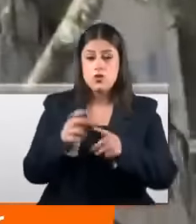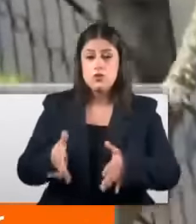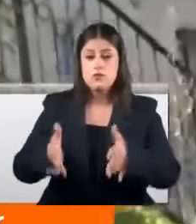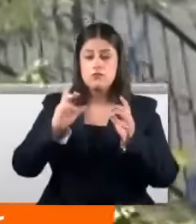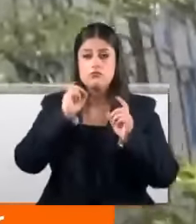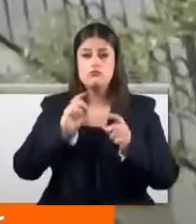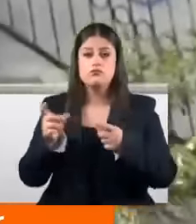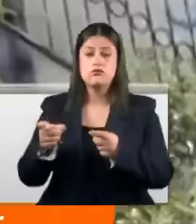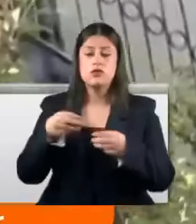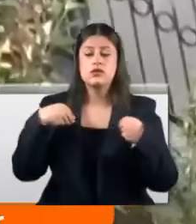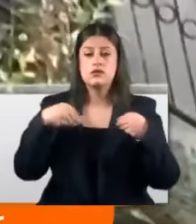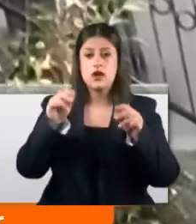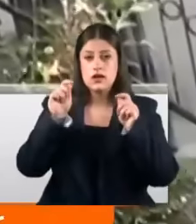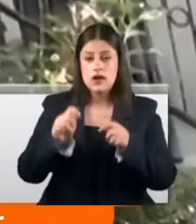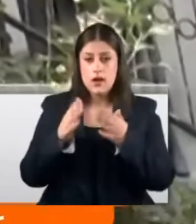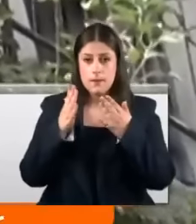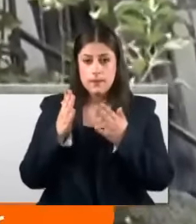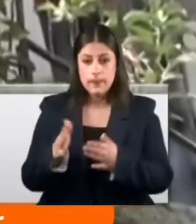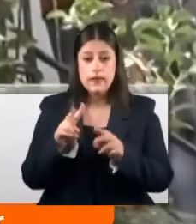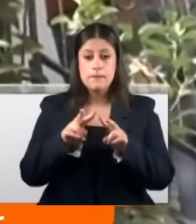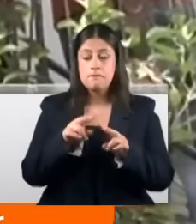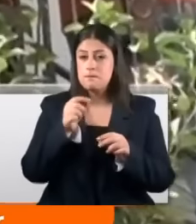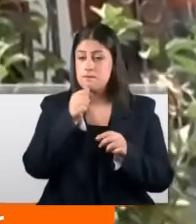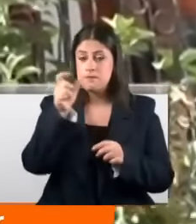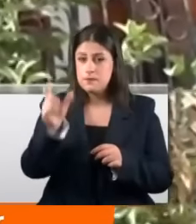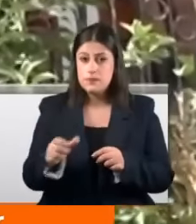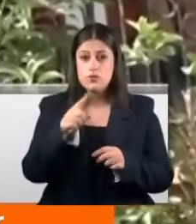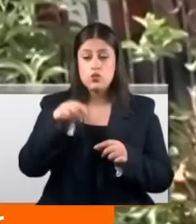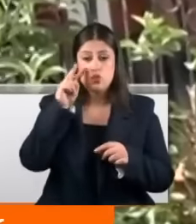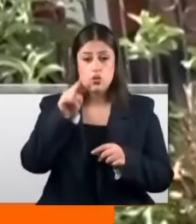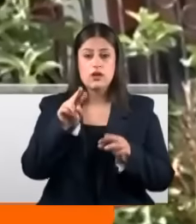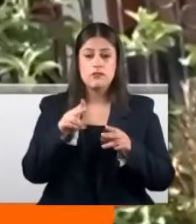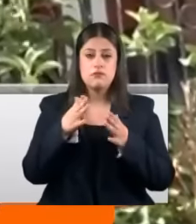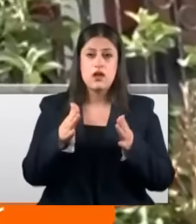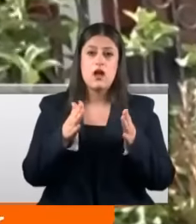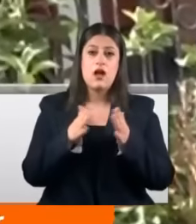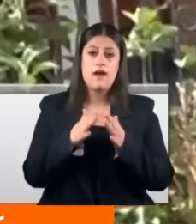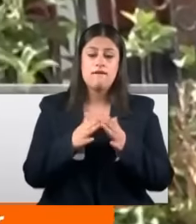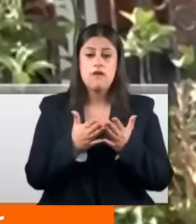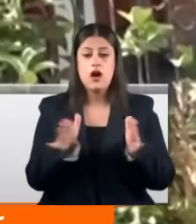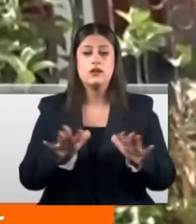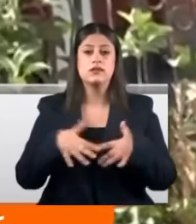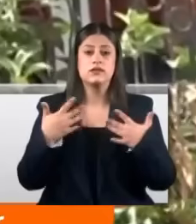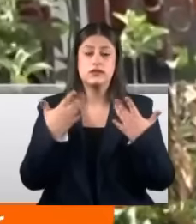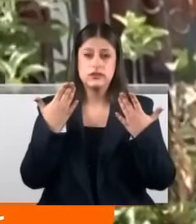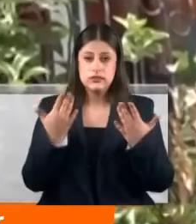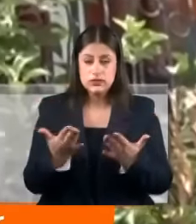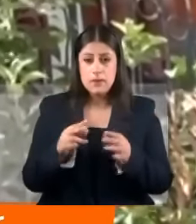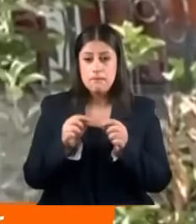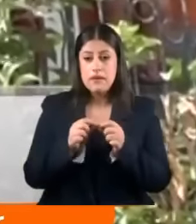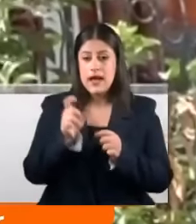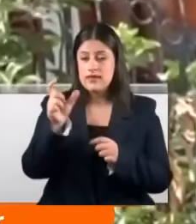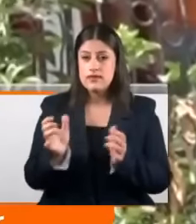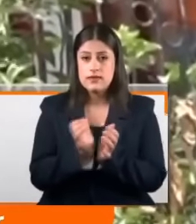icra yoluyla sattı. Binen ailesi ise görmüş olduğunuz gibi evlerinden ayrılmak istemiyor. Ayrıca Binen